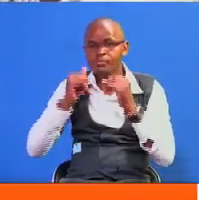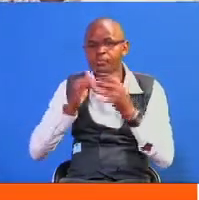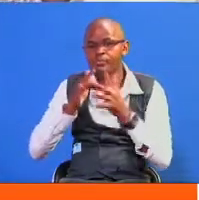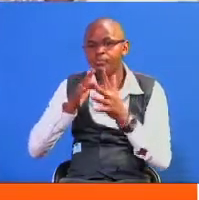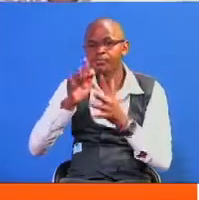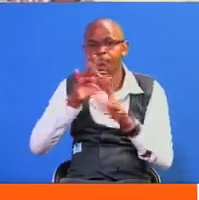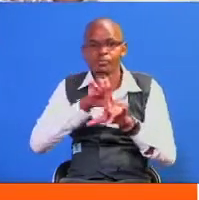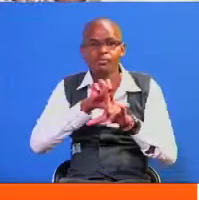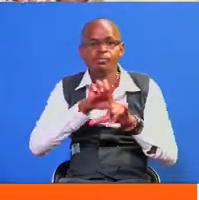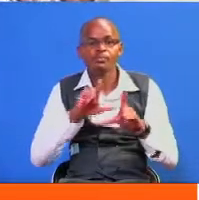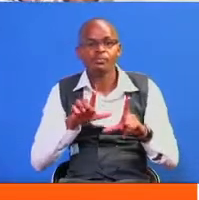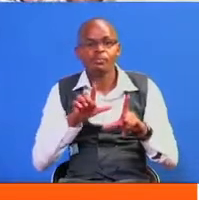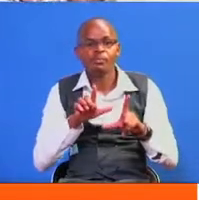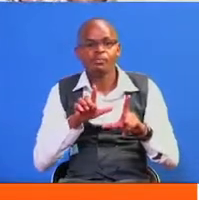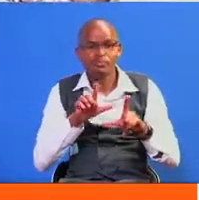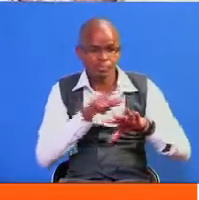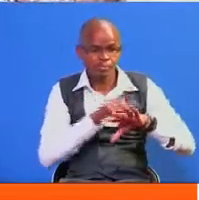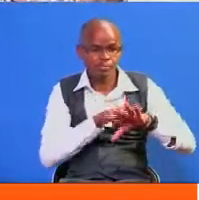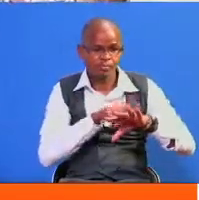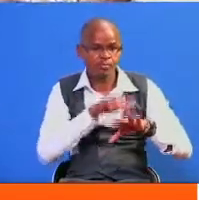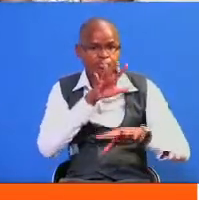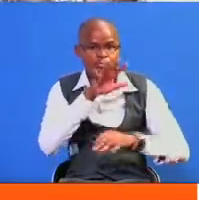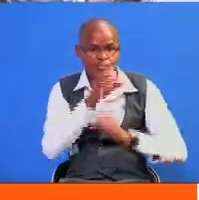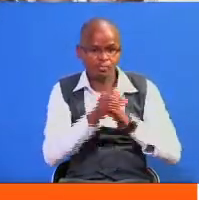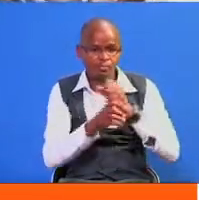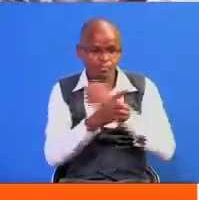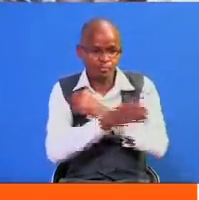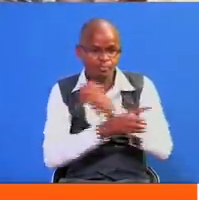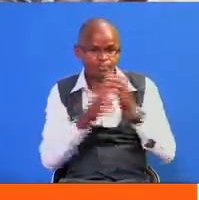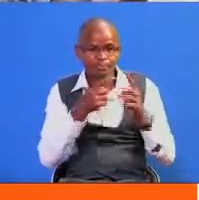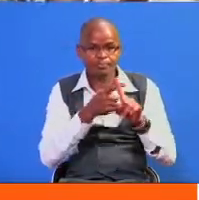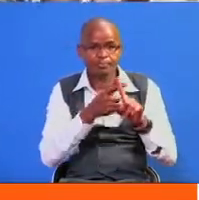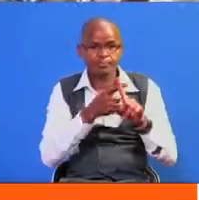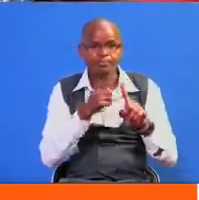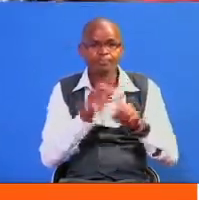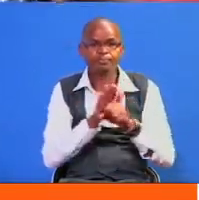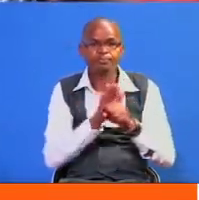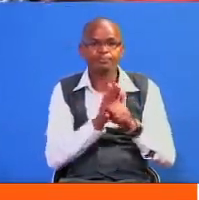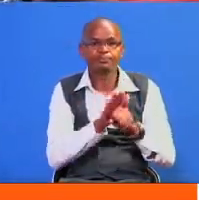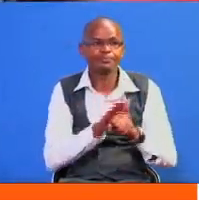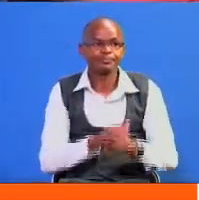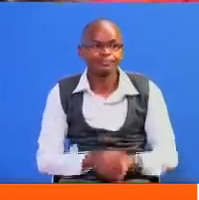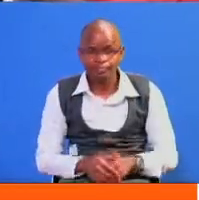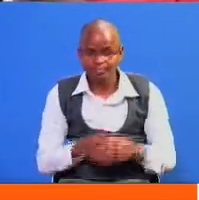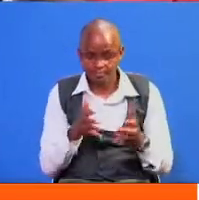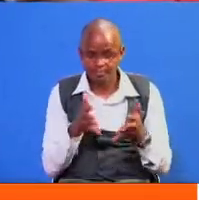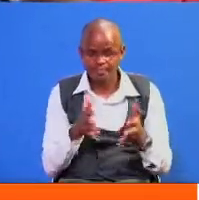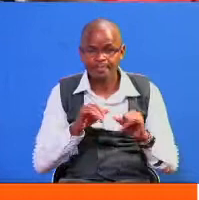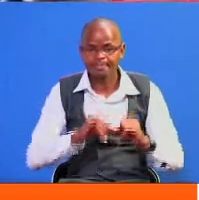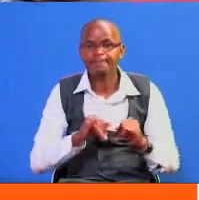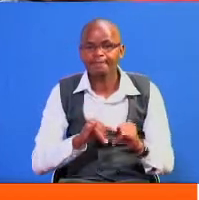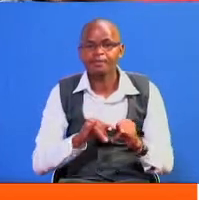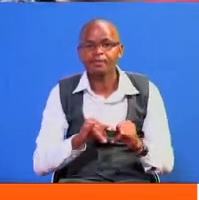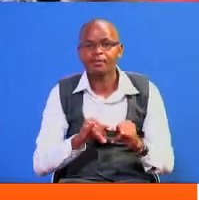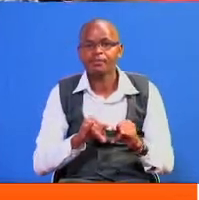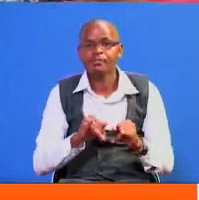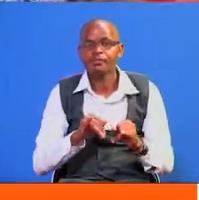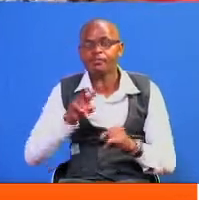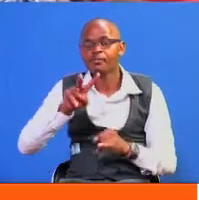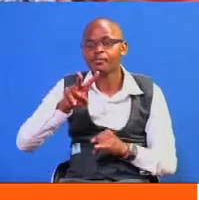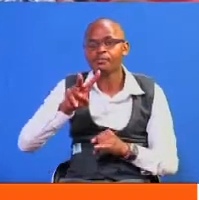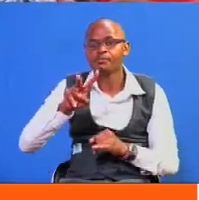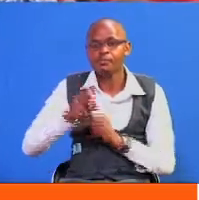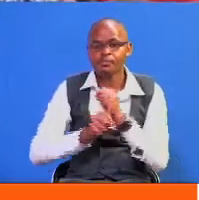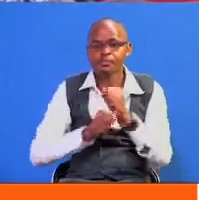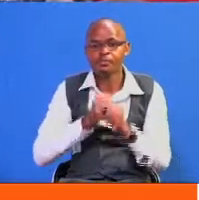kwenye ardhi hiyo katika siku 5 kabla ya kuondolewa kwa nguvu. Tumekuwa hapa miaka